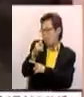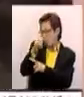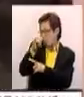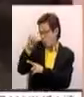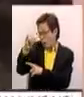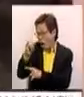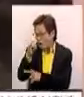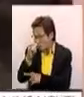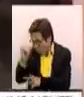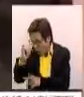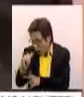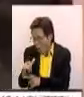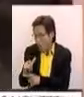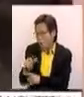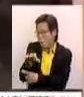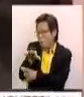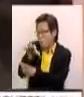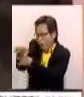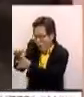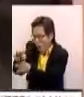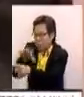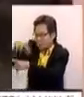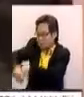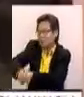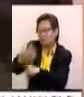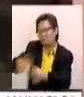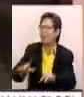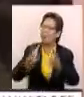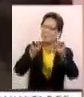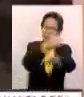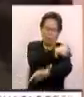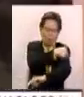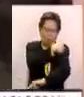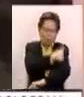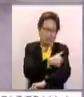parah terpaksa menjalani pembedahan di Hospital Seberang Jaya.